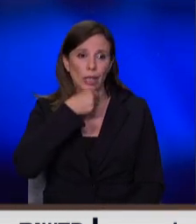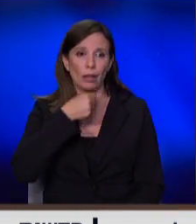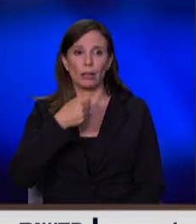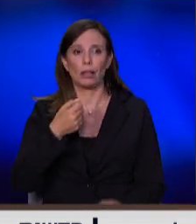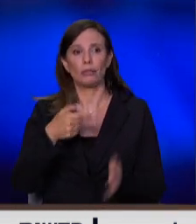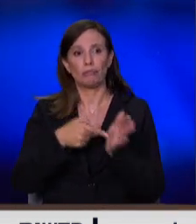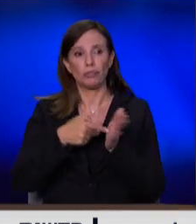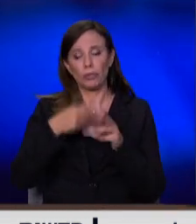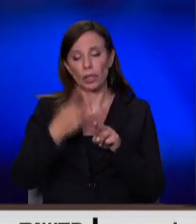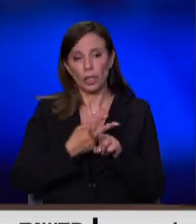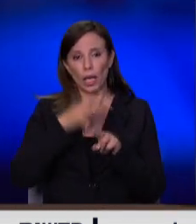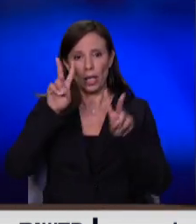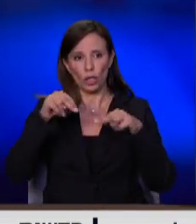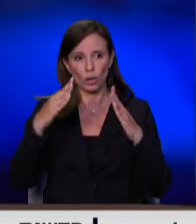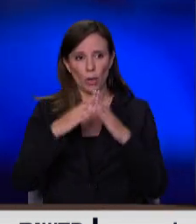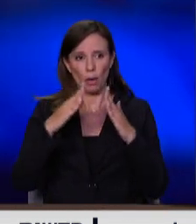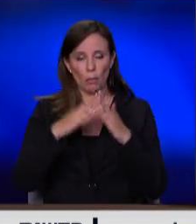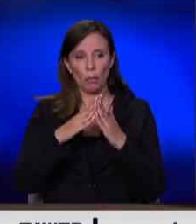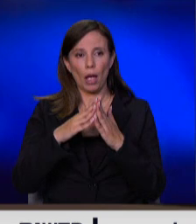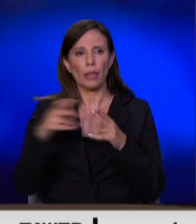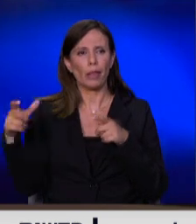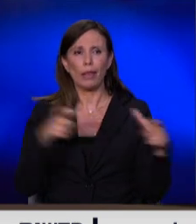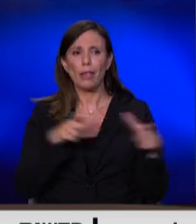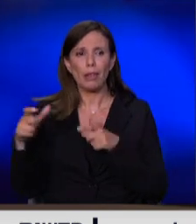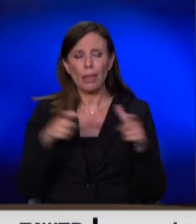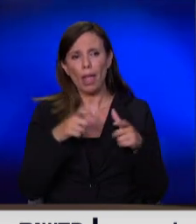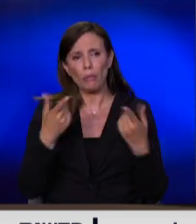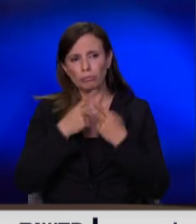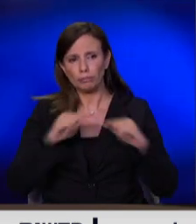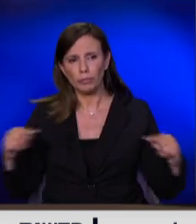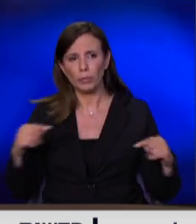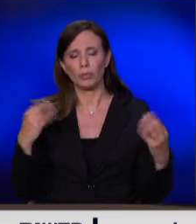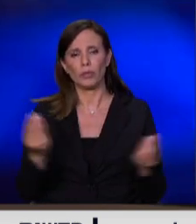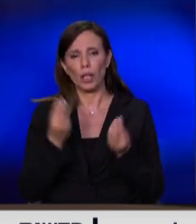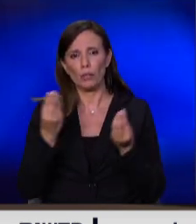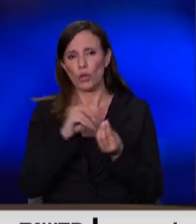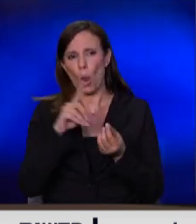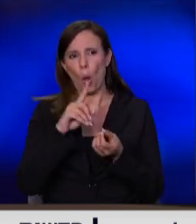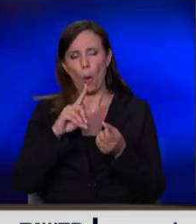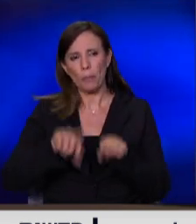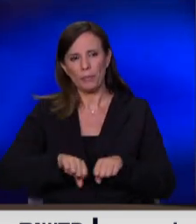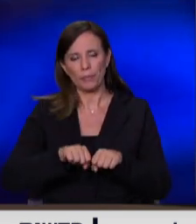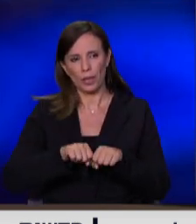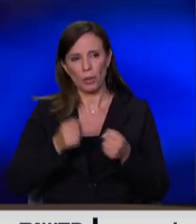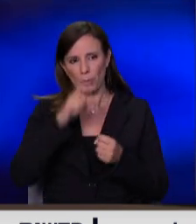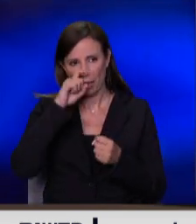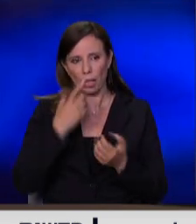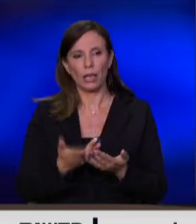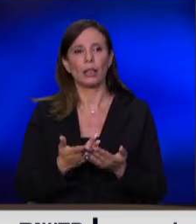я всегда жила, что у меня была мука, крупа, долгоиграющие продукты. Потому что в